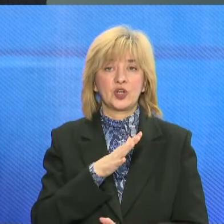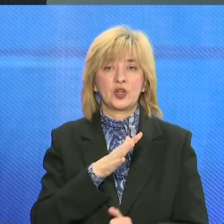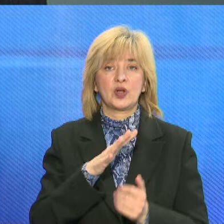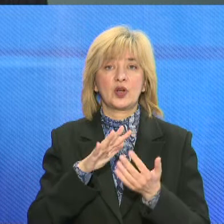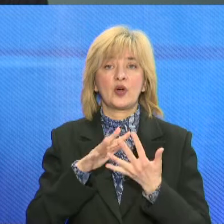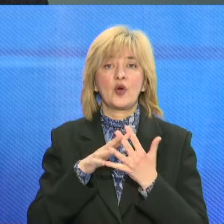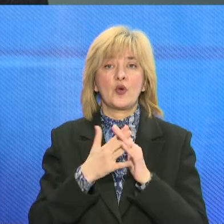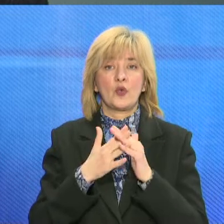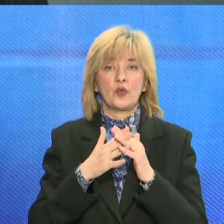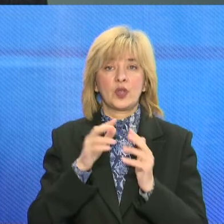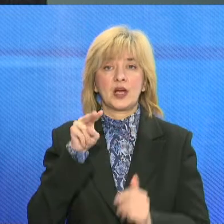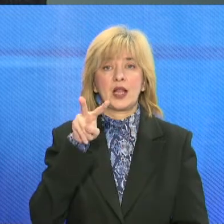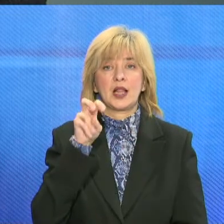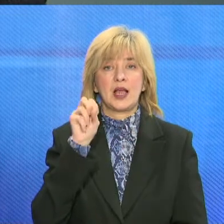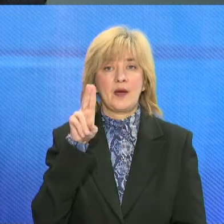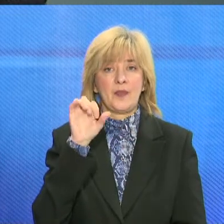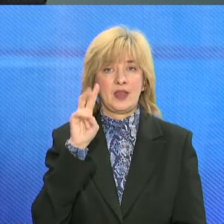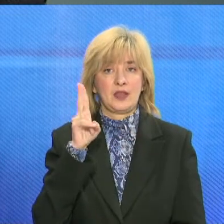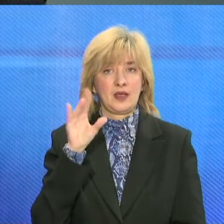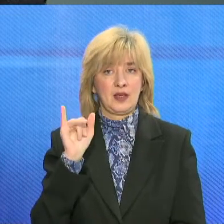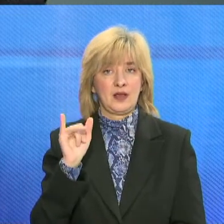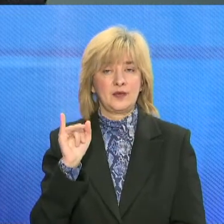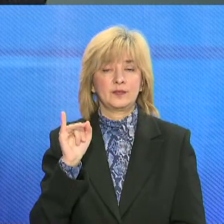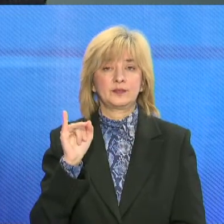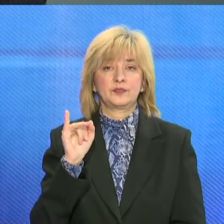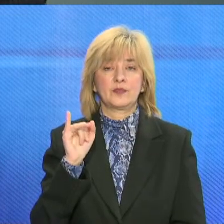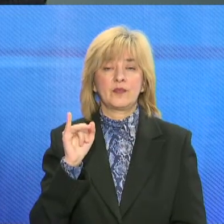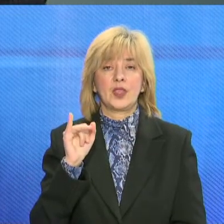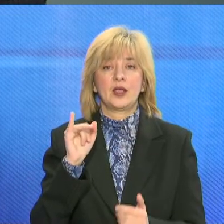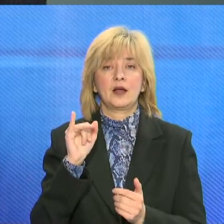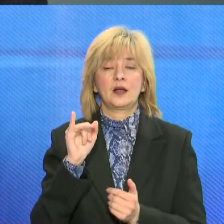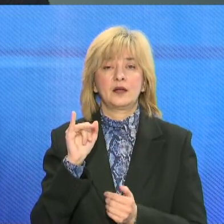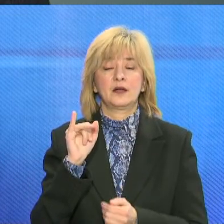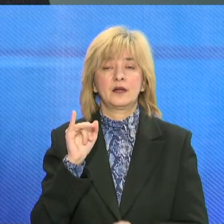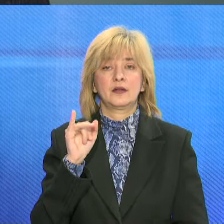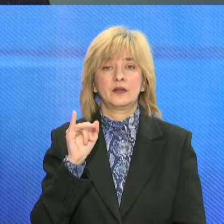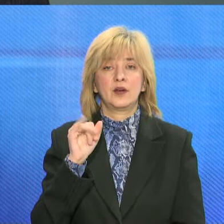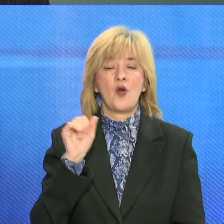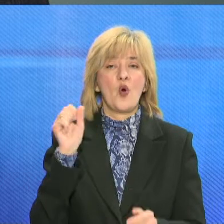хутор Лапенки, недалеко от которого находился земляной форт, там